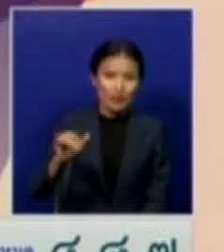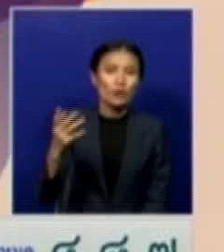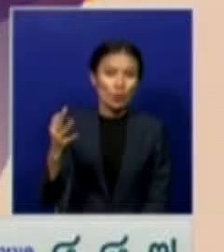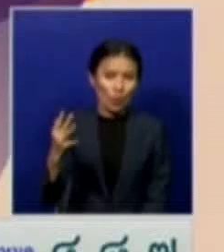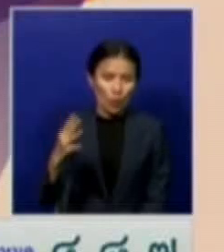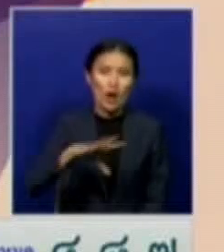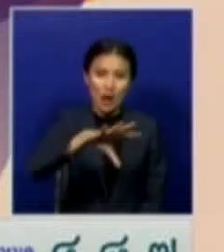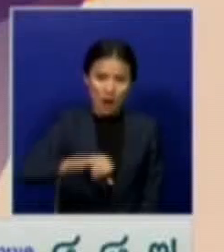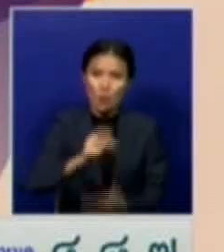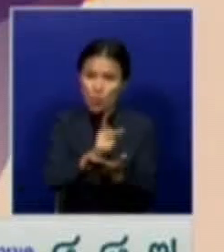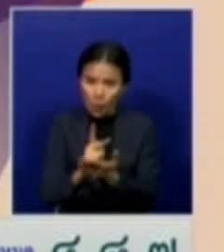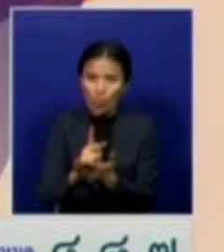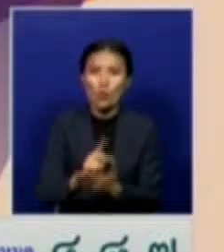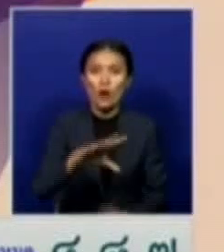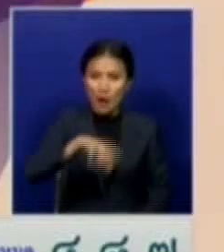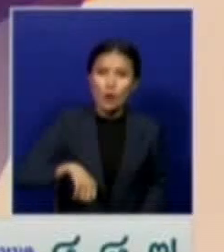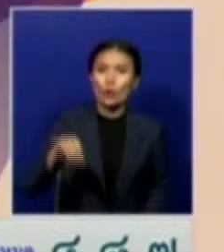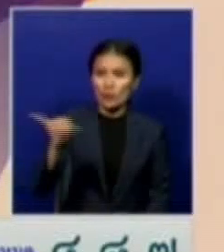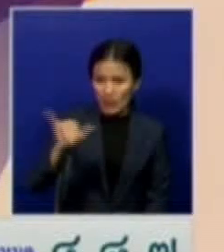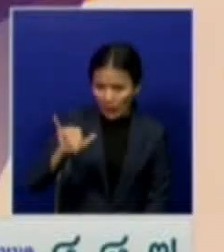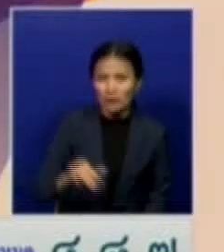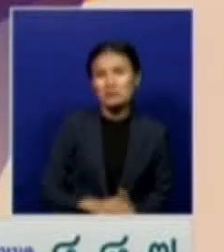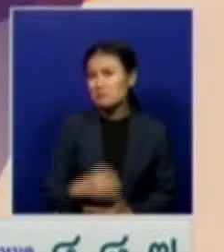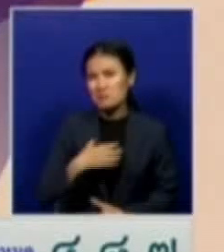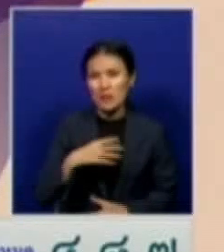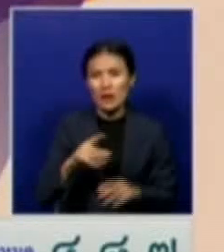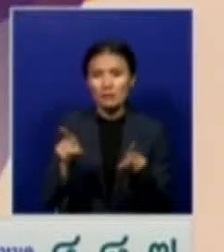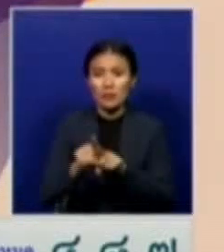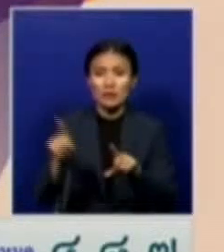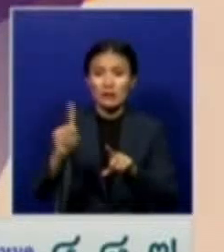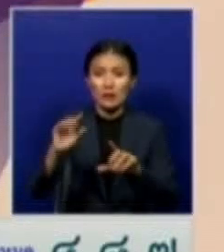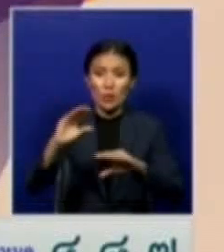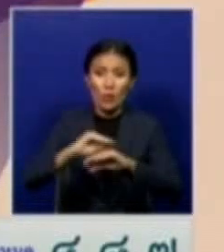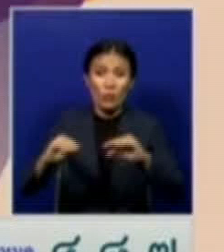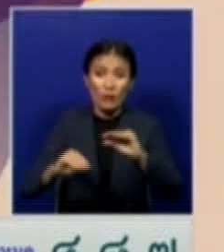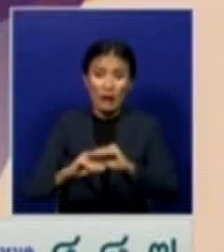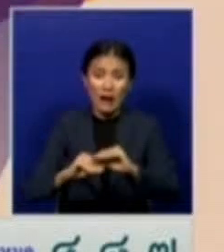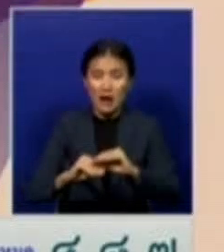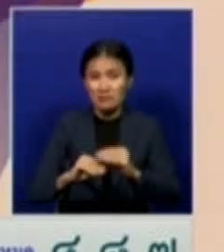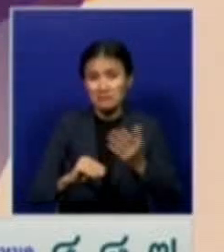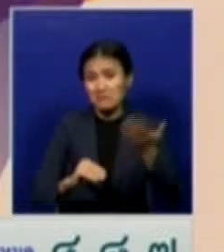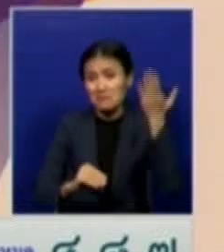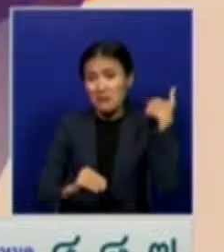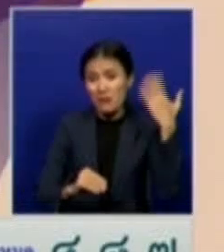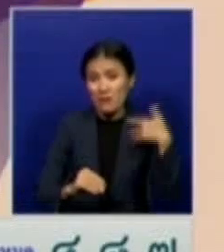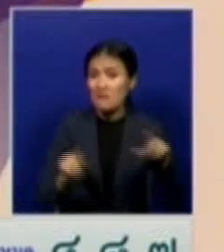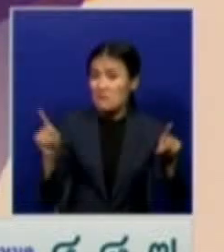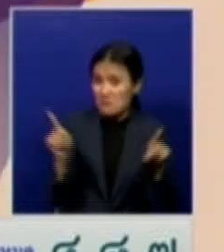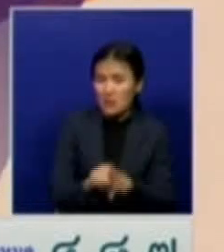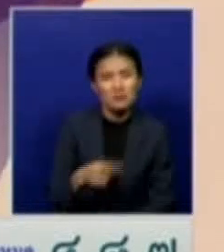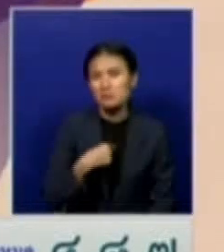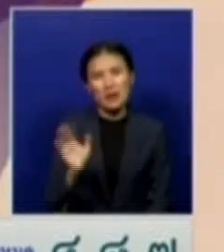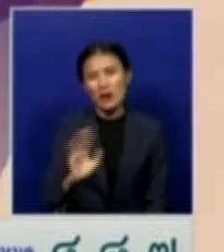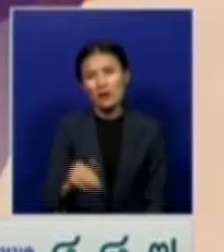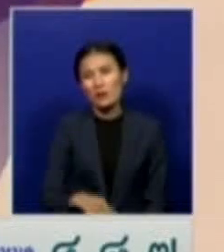นตรีช่วยว่าการกระทรวงการคลังในสมัยรัฐบาลพรรคประชาธิปัตย์ก็คุณพิ